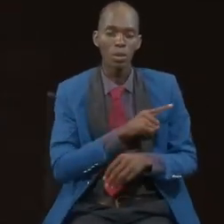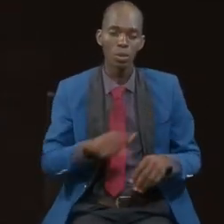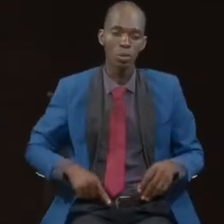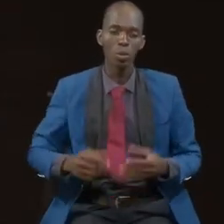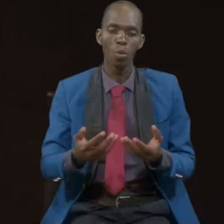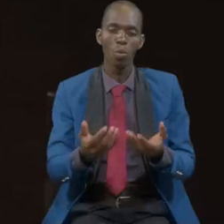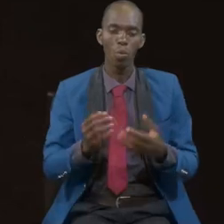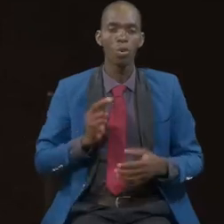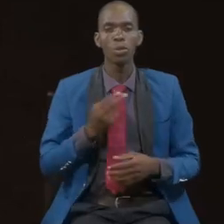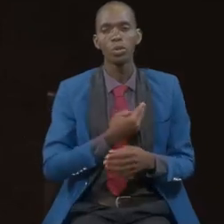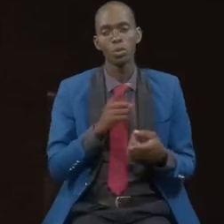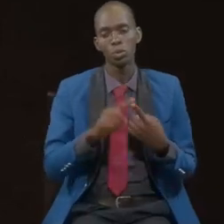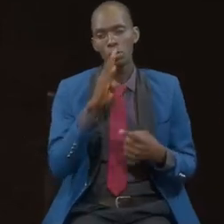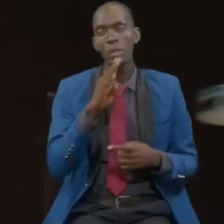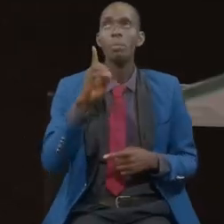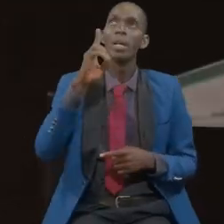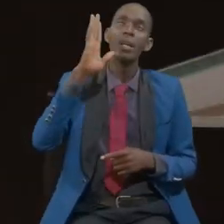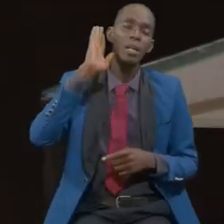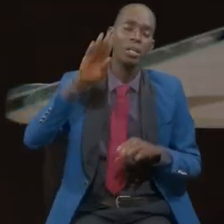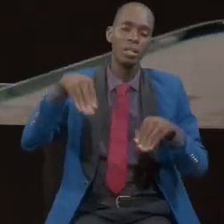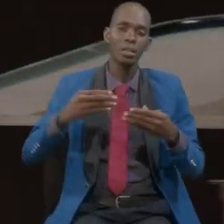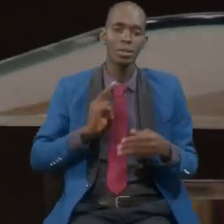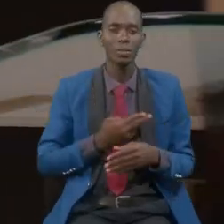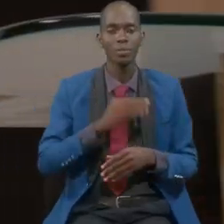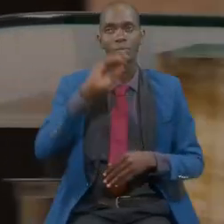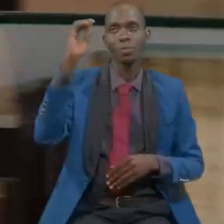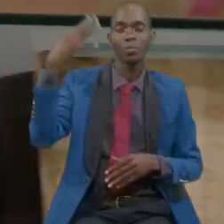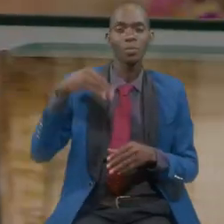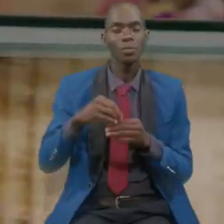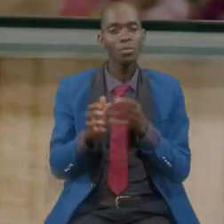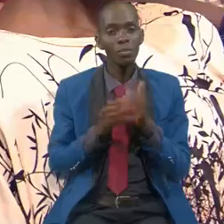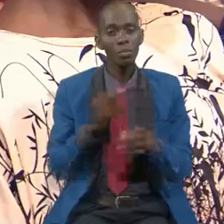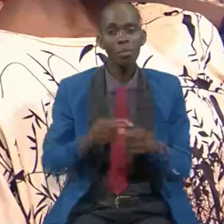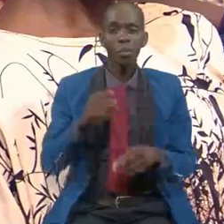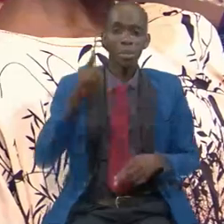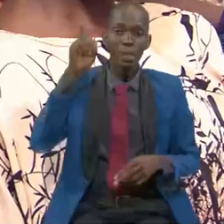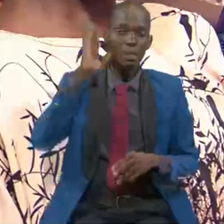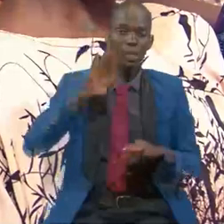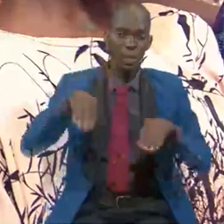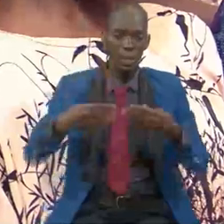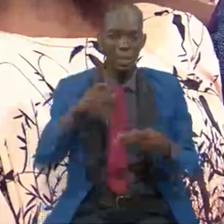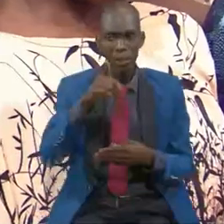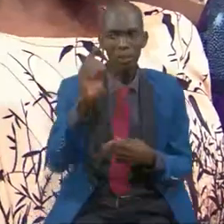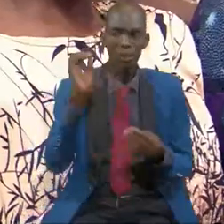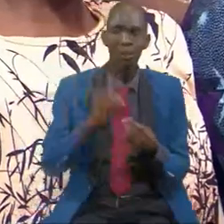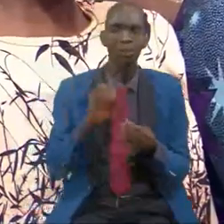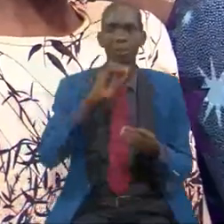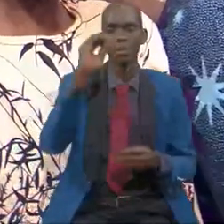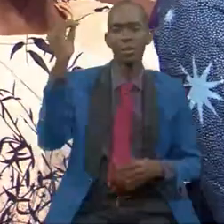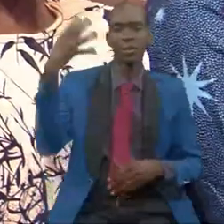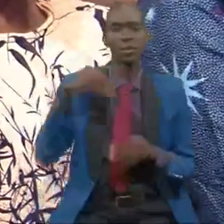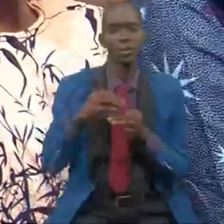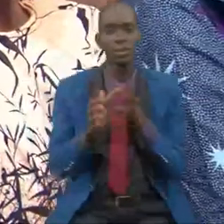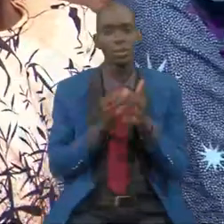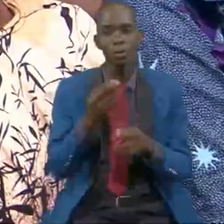C'est ainsi que le Seigneur veut que nous soyons. Il nous donnera la grâce. Il vous donnera plus de grâce